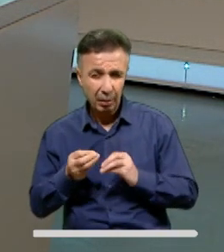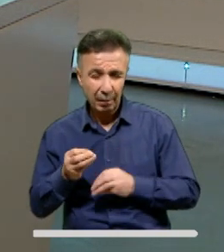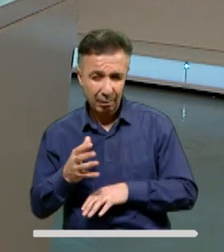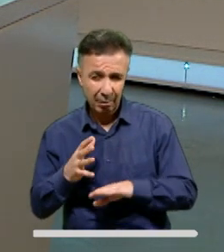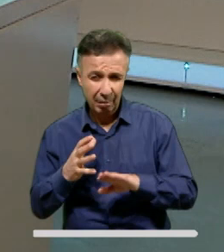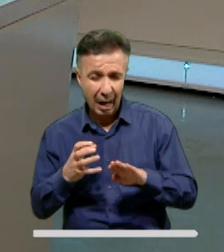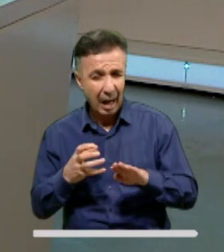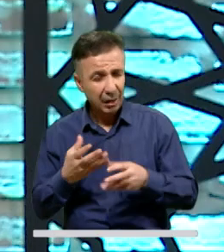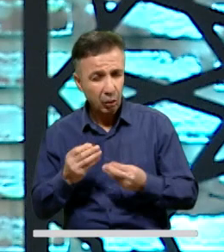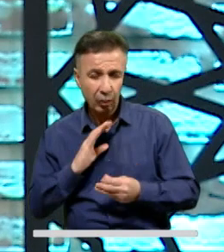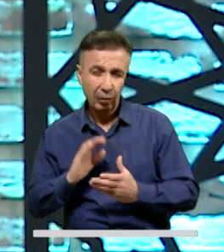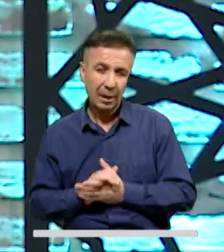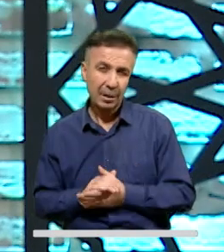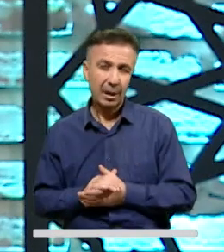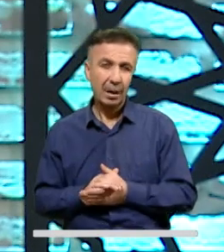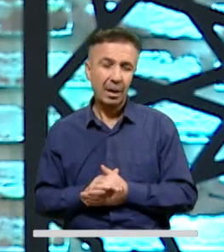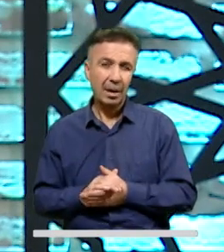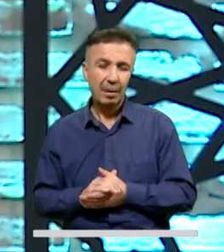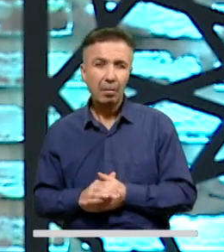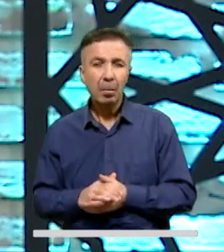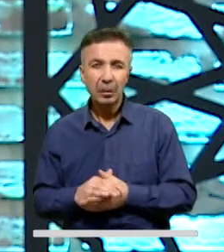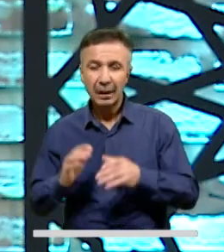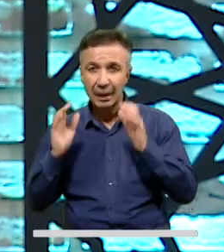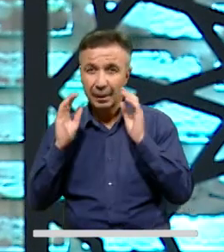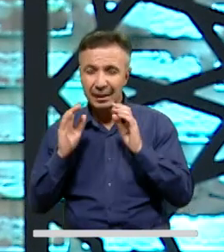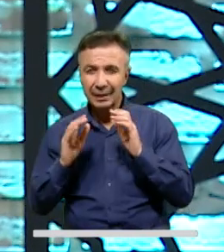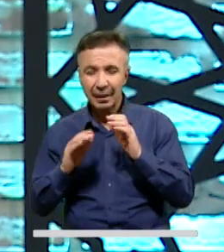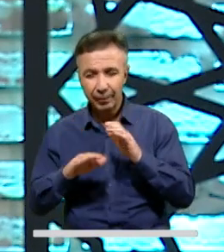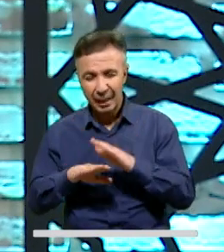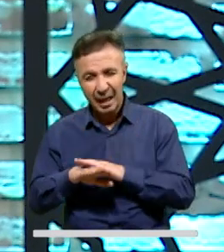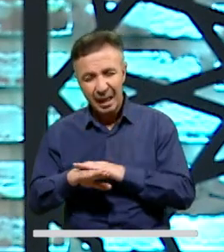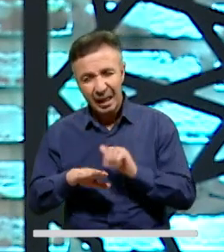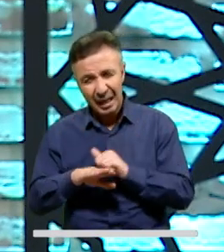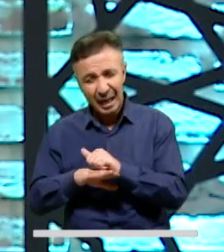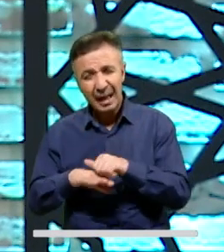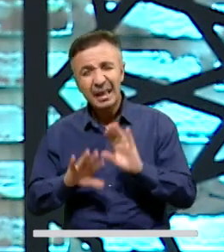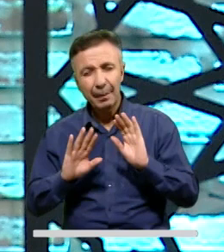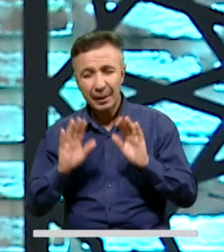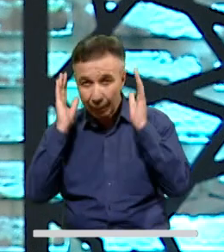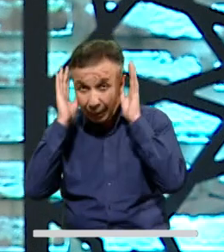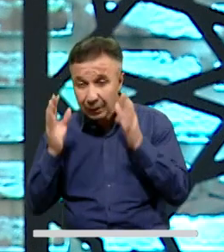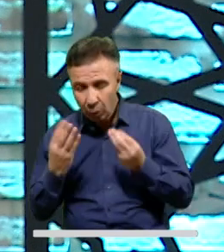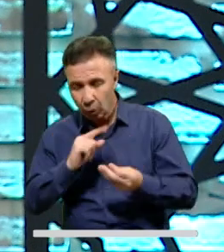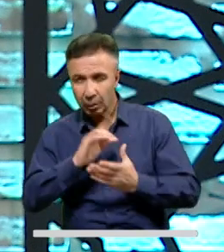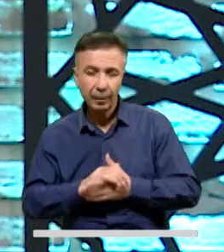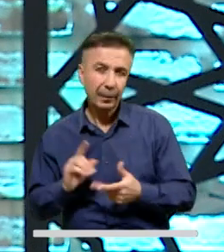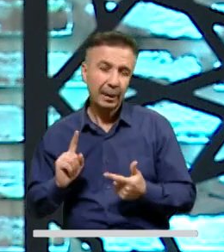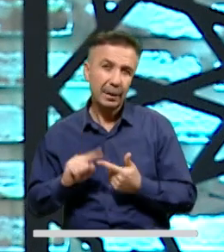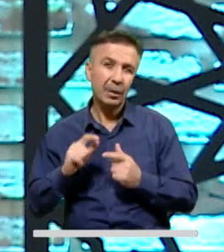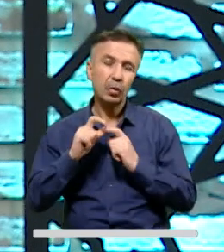noktasını tetikliyor. Peki, soralım efendim. Şifa diliyoruz. Cenab-ı Allah. Bir sorum daha vardı. Buyurun. Bir